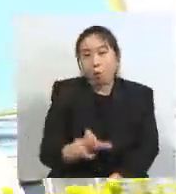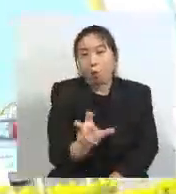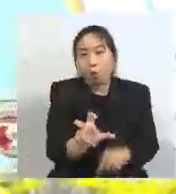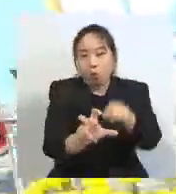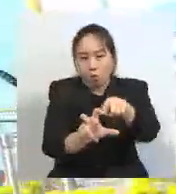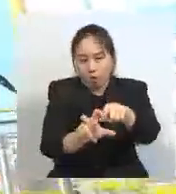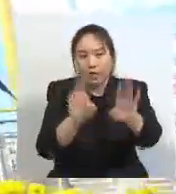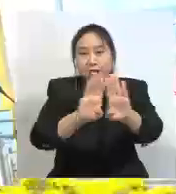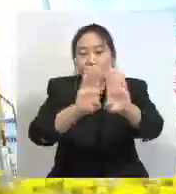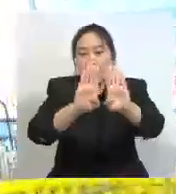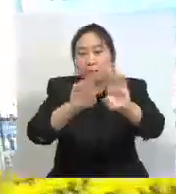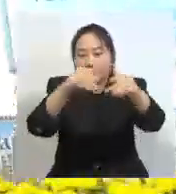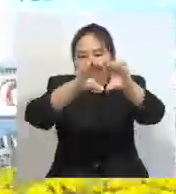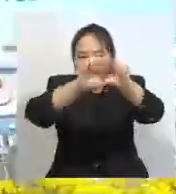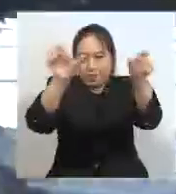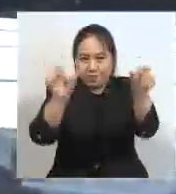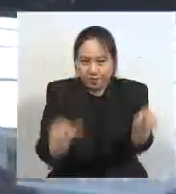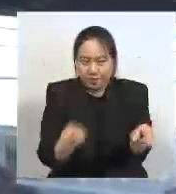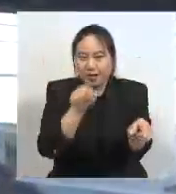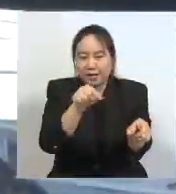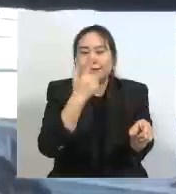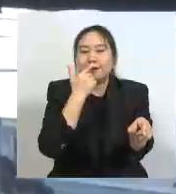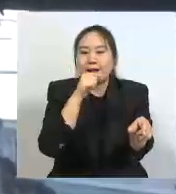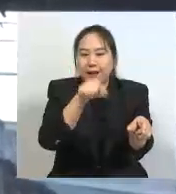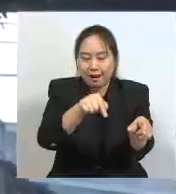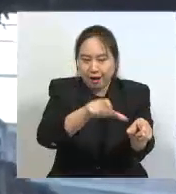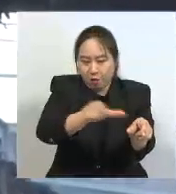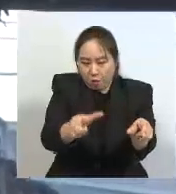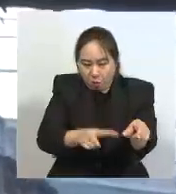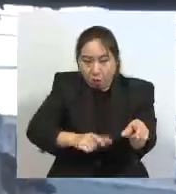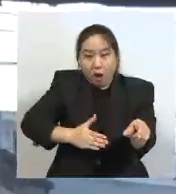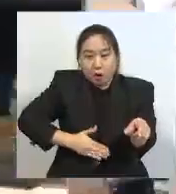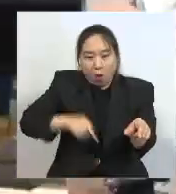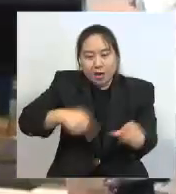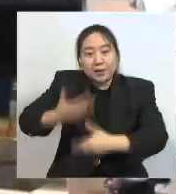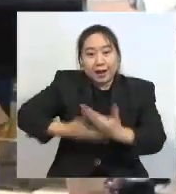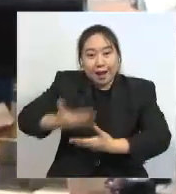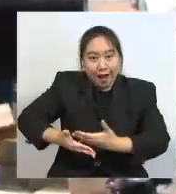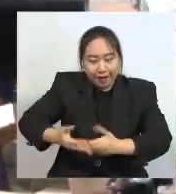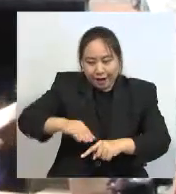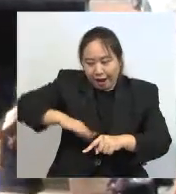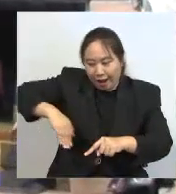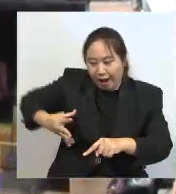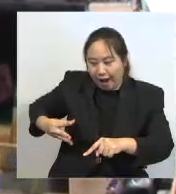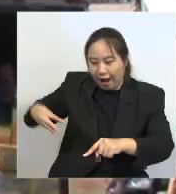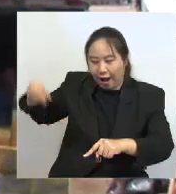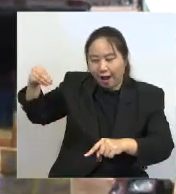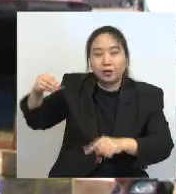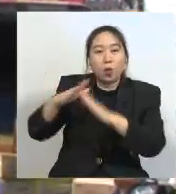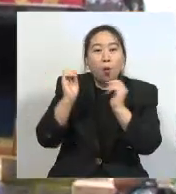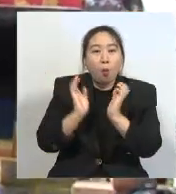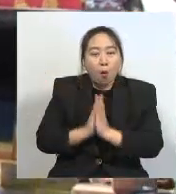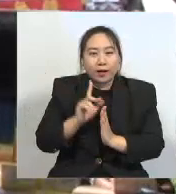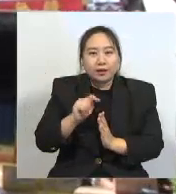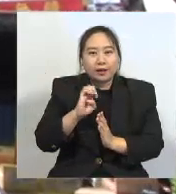ฉลิมพระเกียรติ72พรรษาท้องมังกรอยู่ที่บริเวณตลาดเก่าเยาวราชและหางมังกรอยู่ที่แยกวัดตึกหรือปลาย